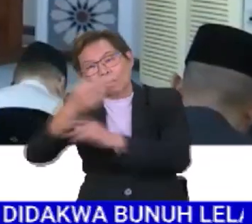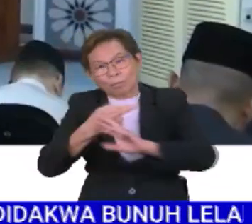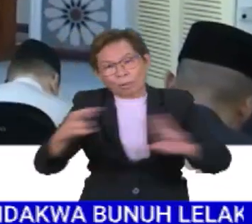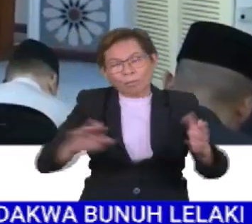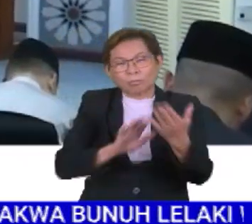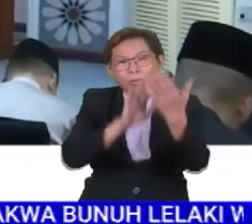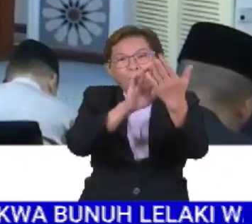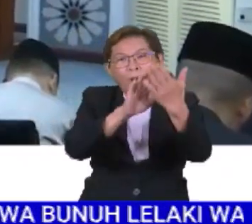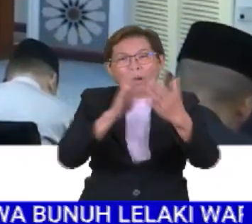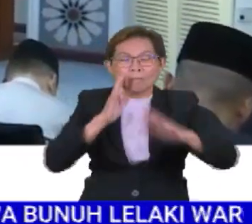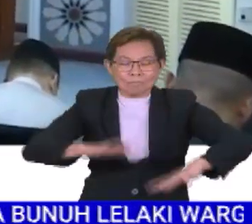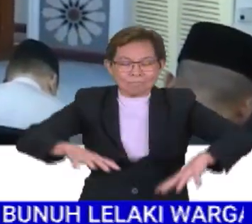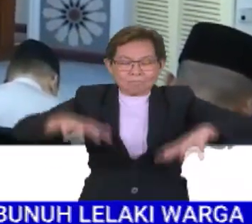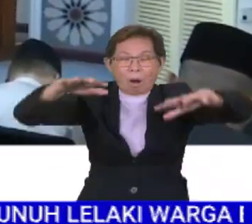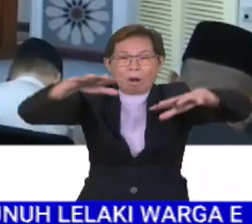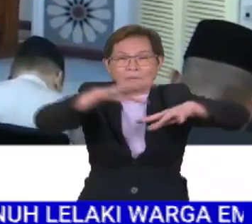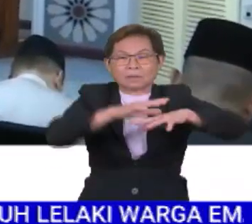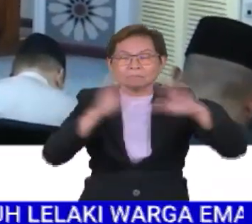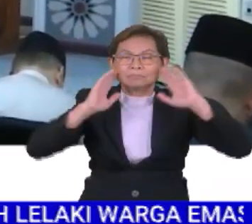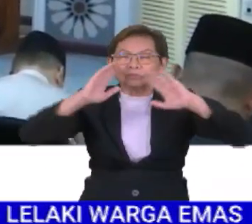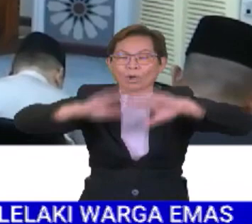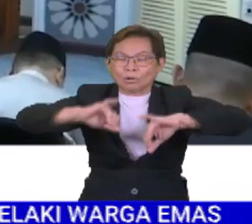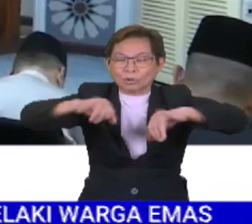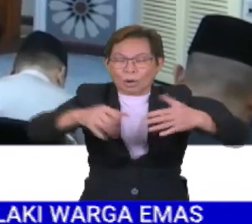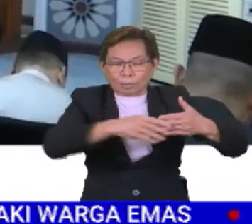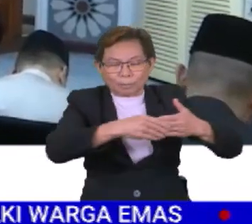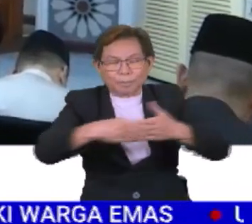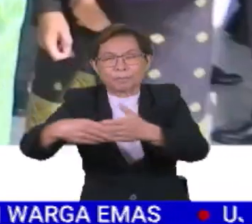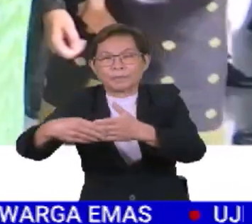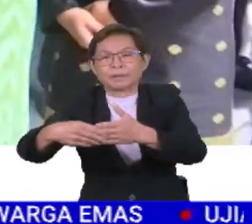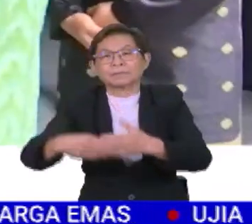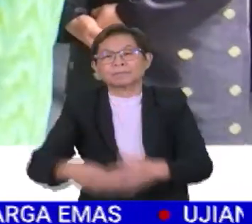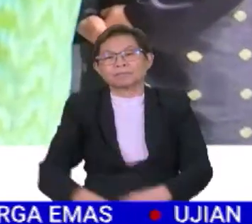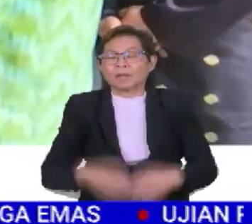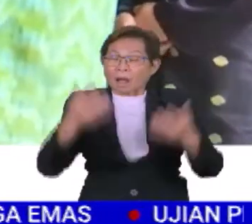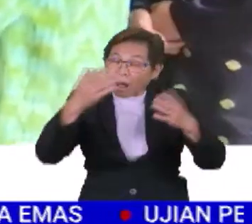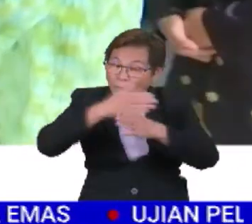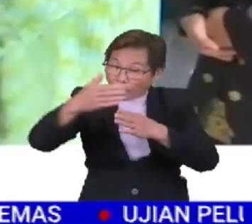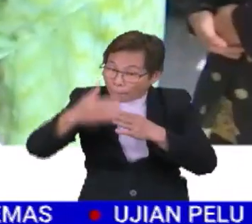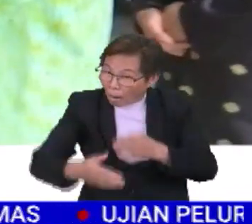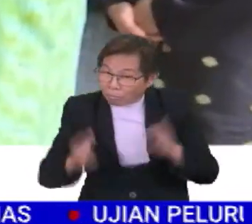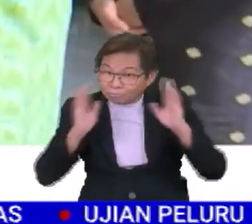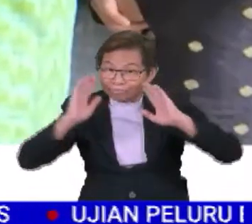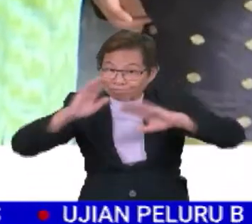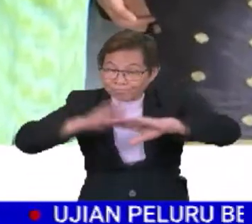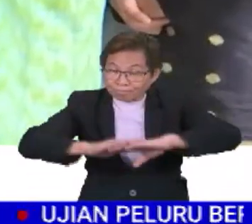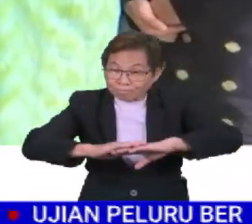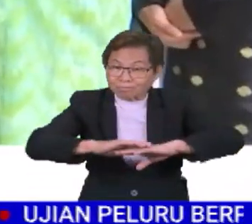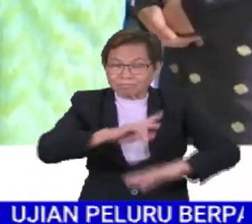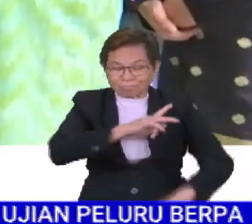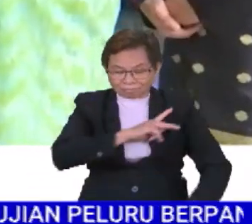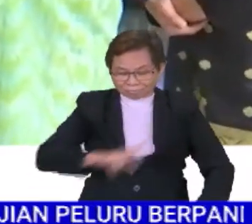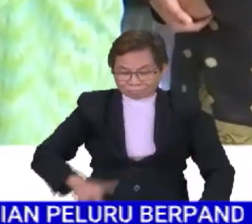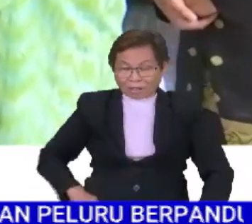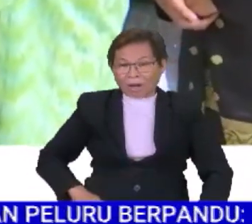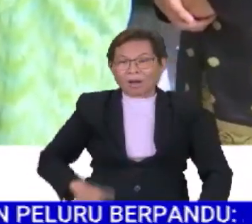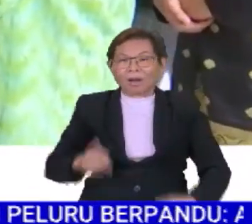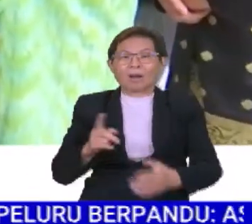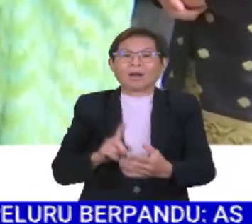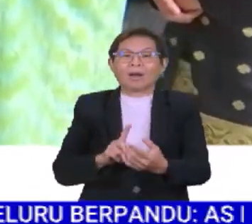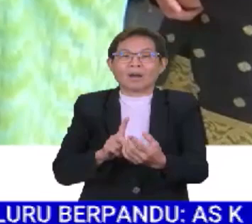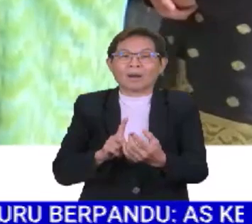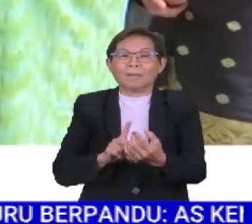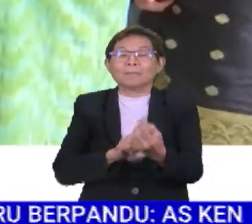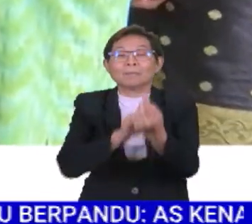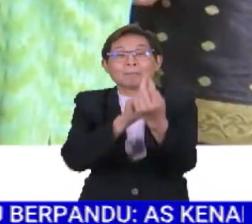menghadapi bencana dan sholat Jumat dipimpin beliau selesai menunaikan salat Al Sultan Abdullah berkenan mencoba